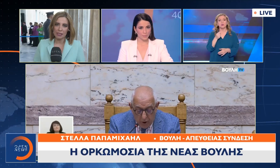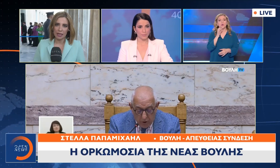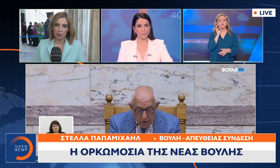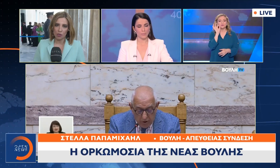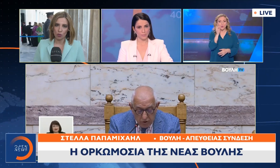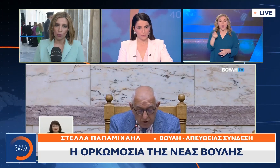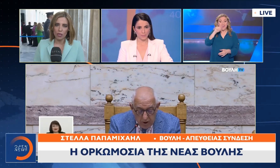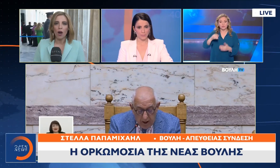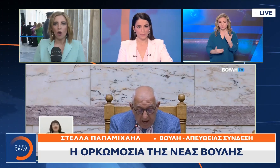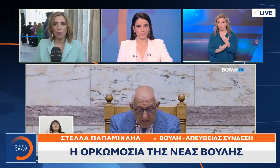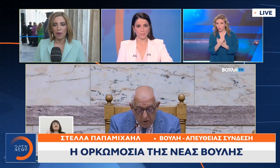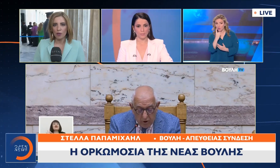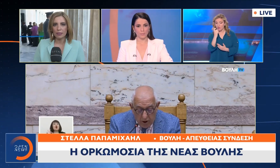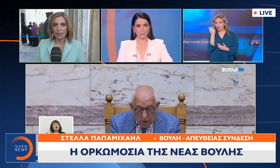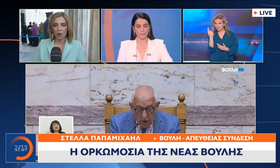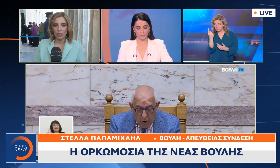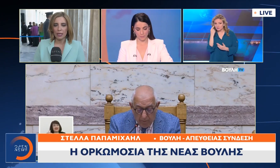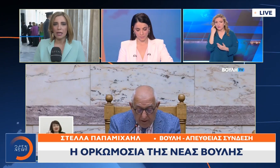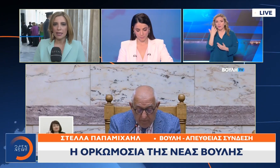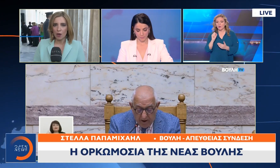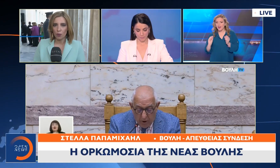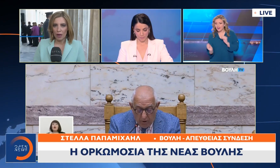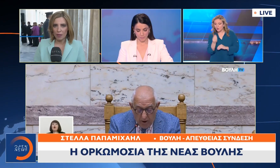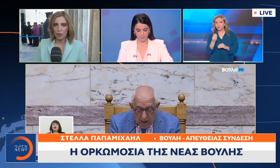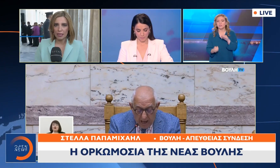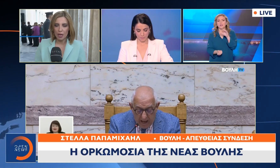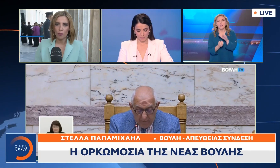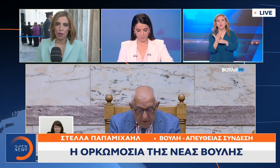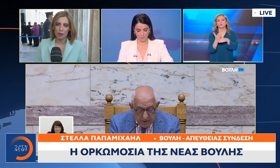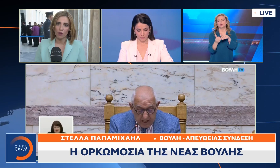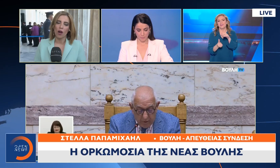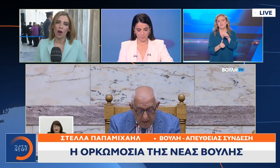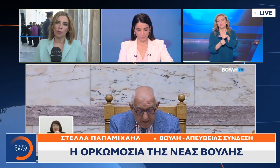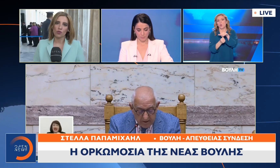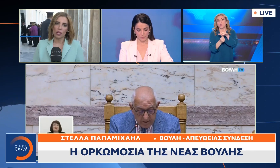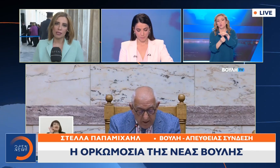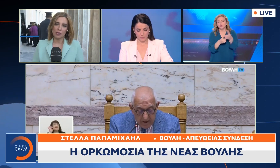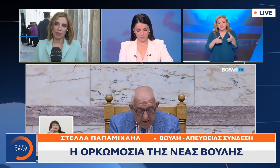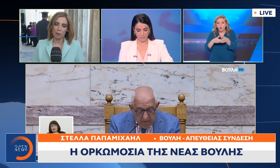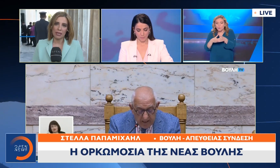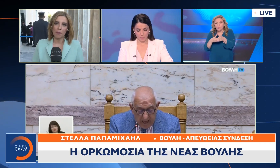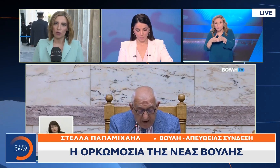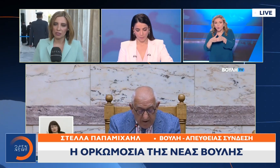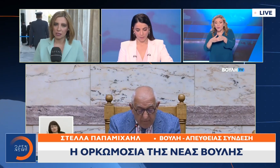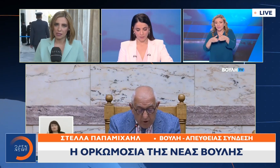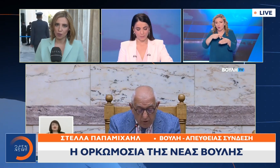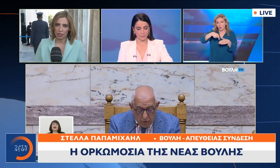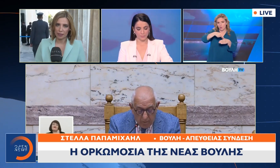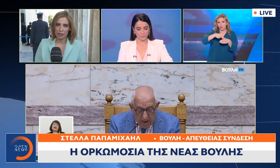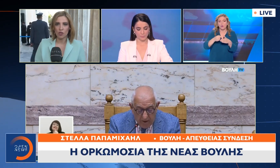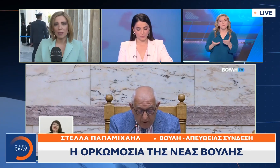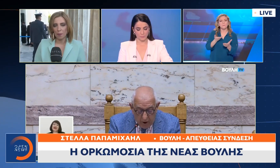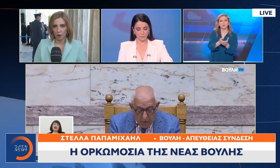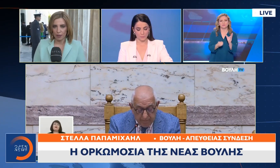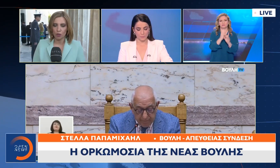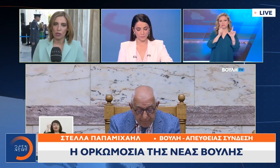μέρα στις 10.30 το πρωί, όπου θα έχουμε την εκλογή νέου Προέδρου και νέου Προεδρίου. Όπως σας είπα και πριν, η πρόταση της Νέας